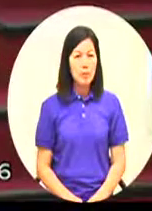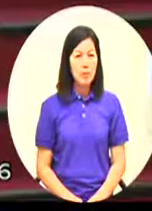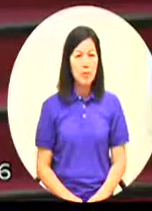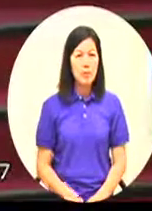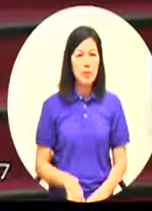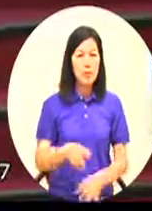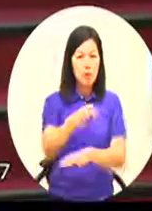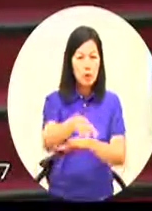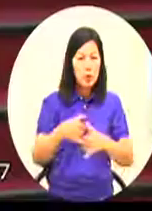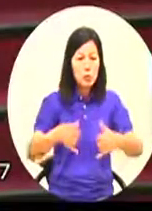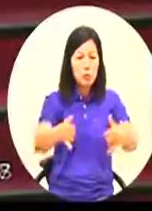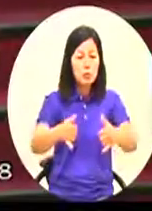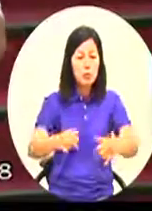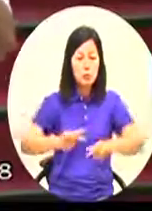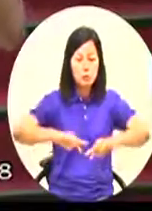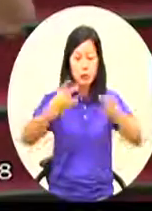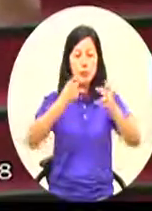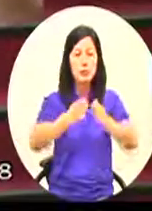要改善。